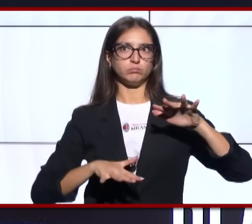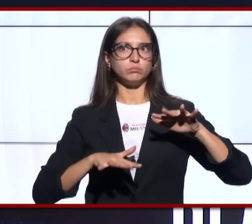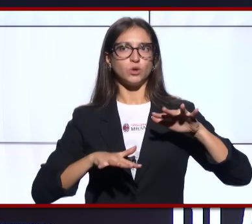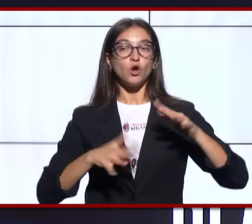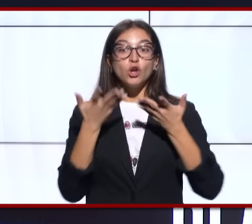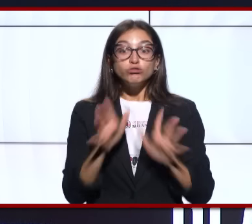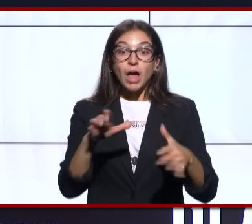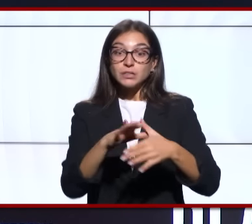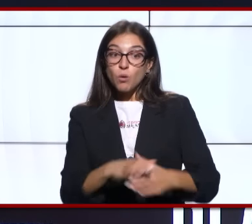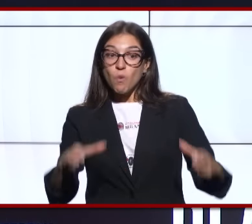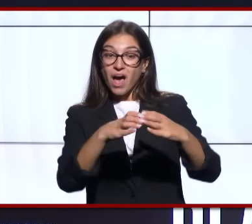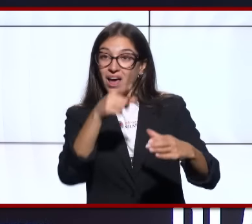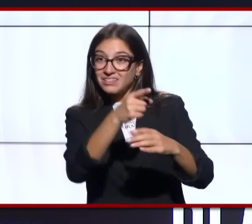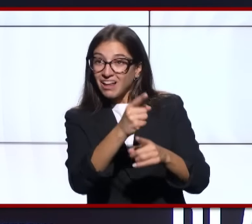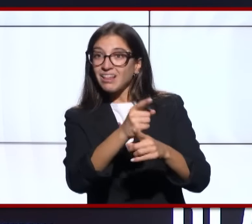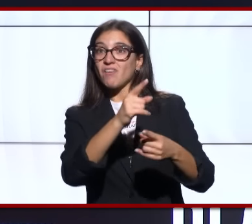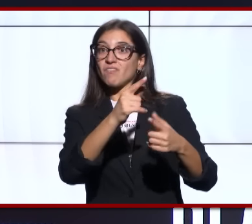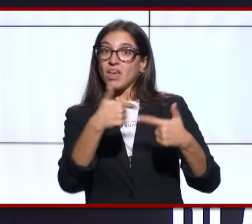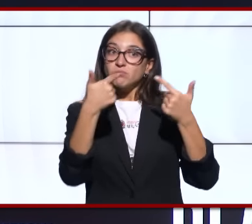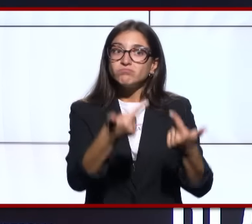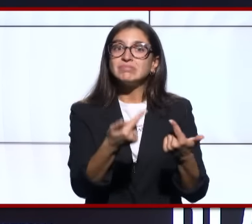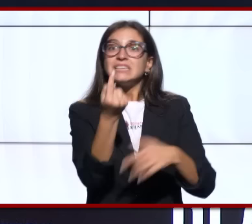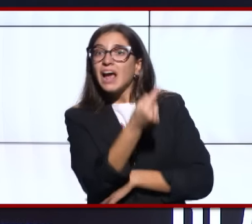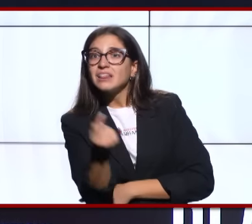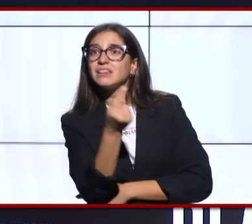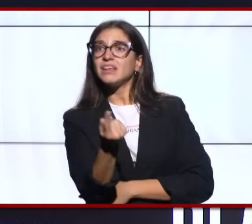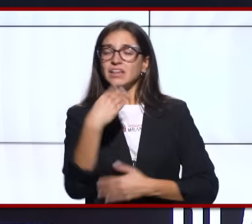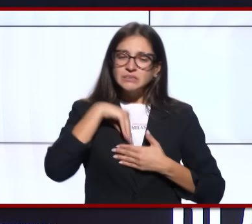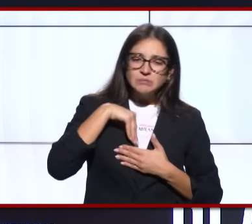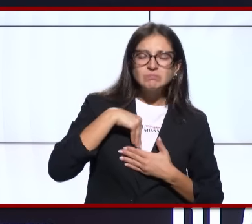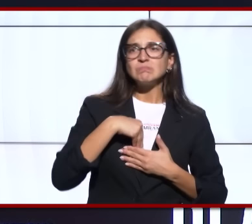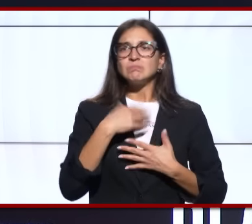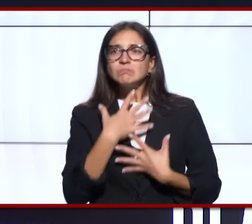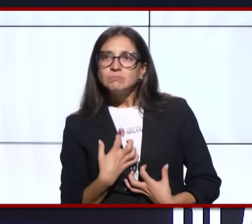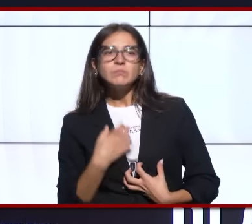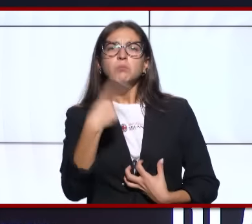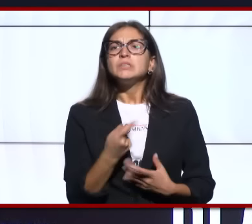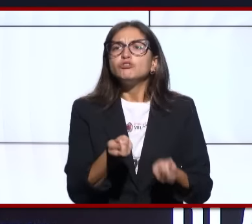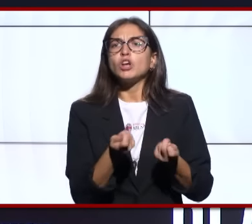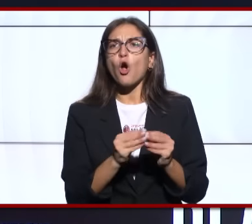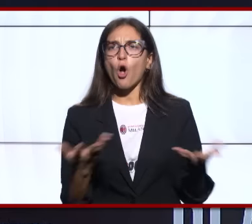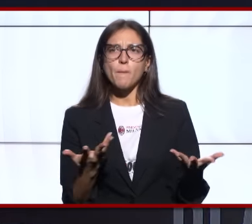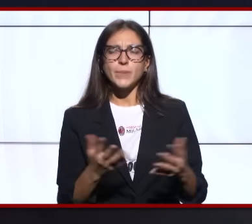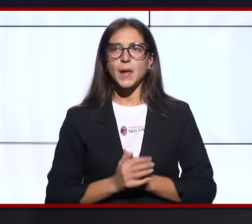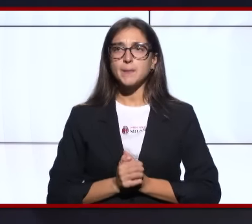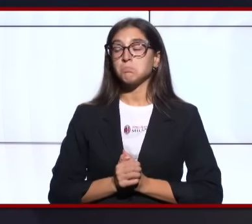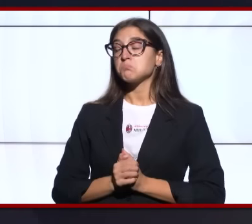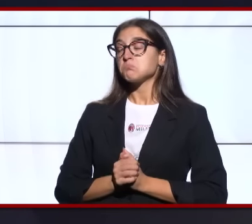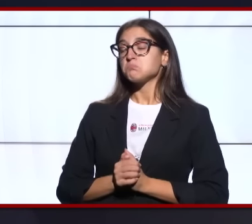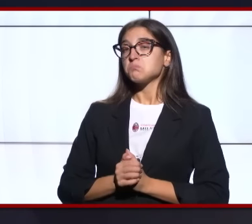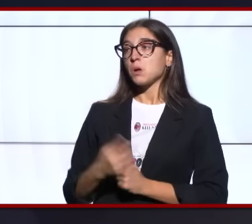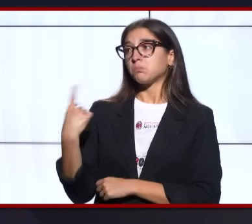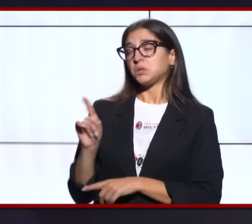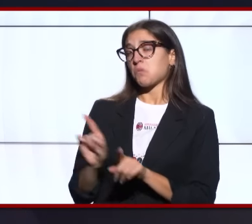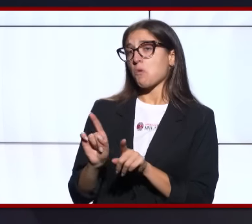lavorare è un aspetto che penalizza è un aspetto che che Come si gestisce per me è onestamente è